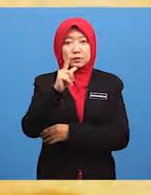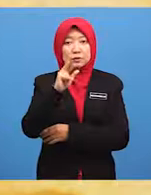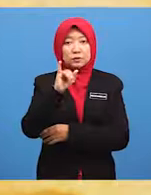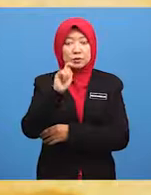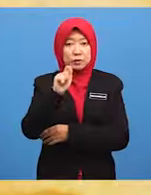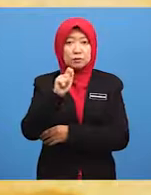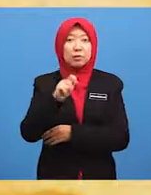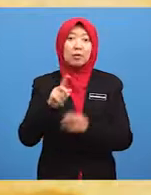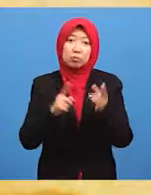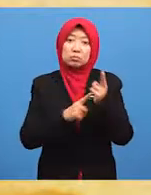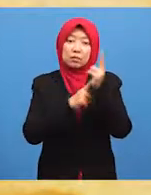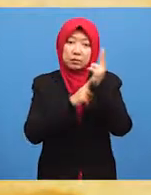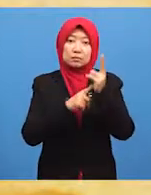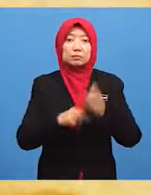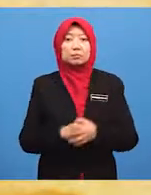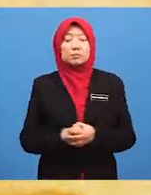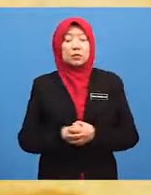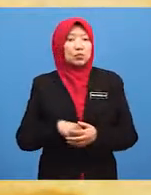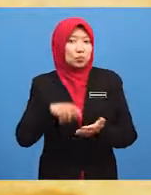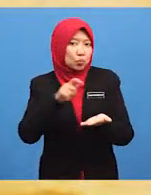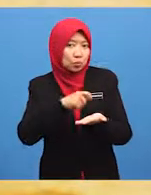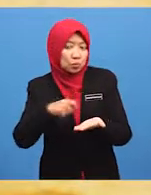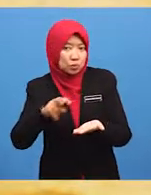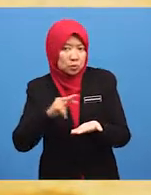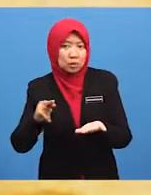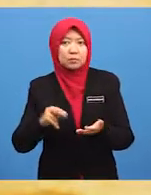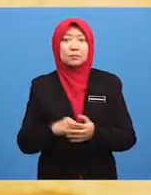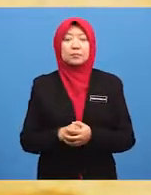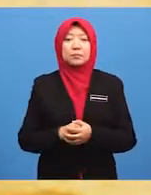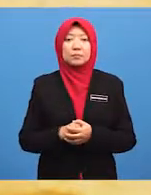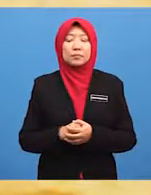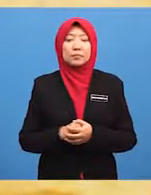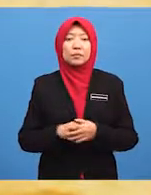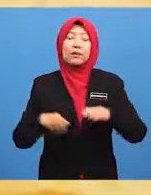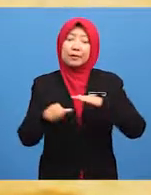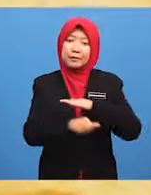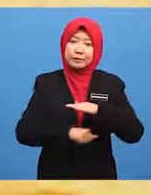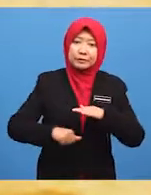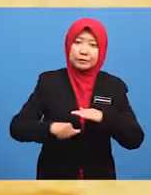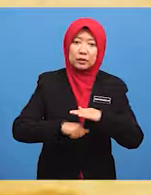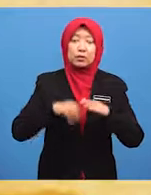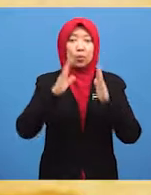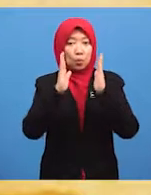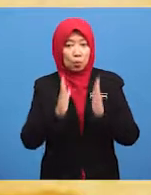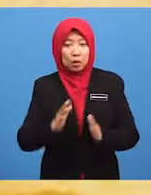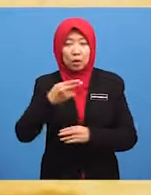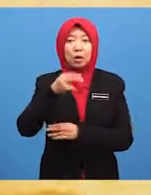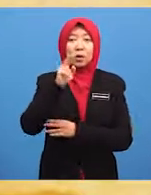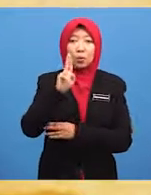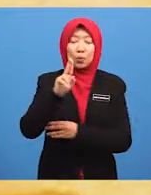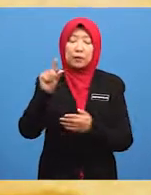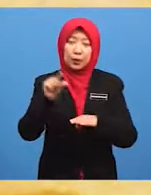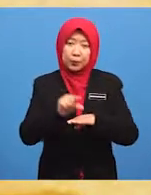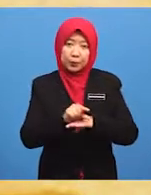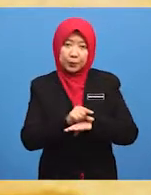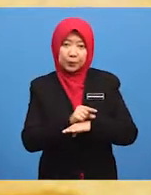utama. Manakala, tulisan masyarakat Kerajaan Funan berasaskan tulisan orang Hu yang menggunakan